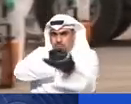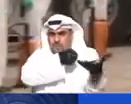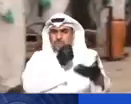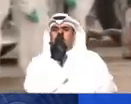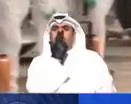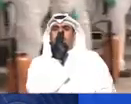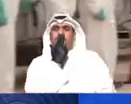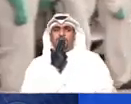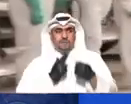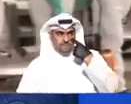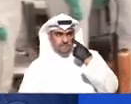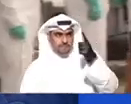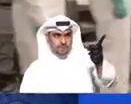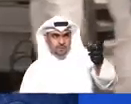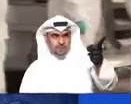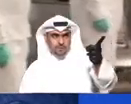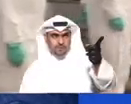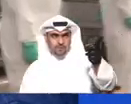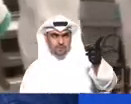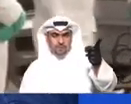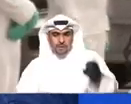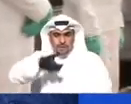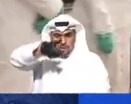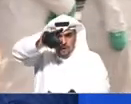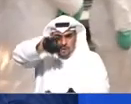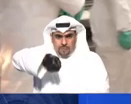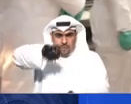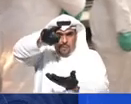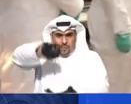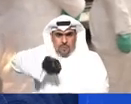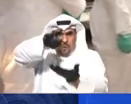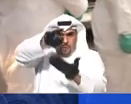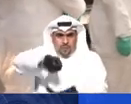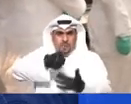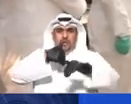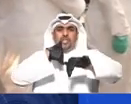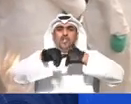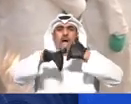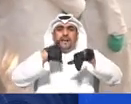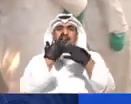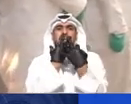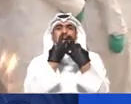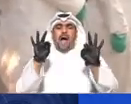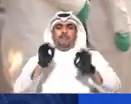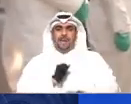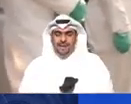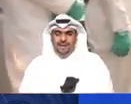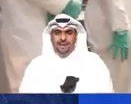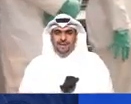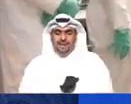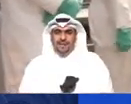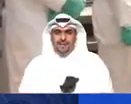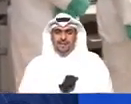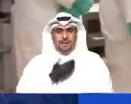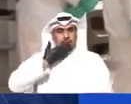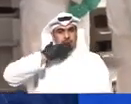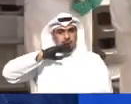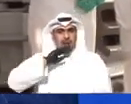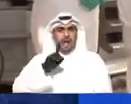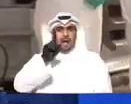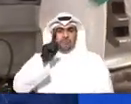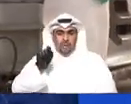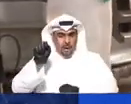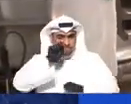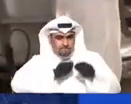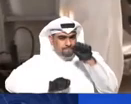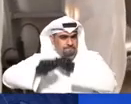الآليات الثقيلة في تغطية المناطق وتعقيم الطرق. يعني وهذا عدينا له يعني يمكن فترة،